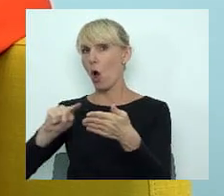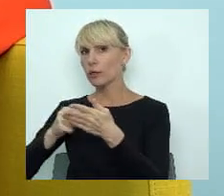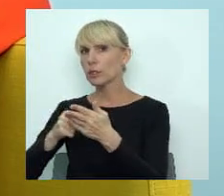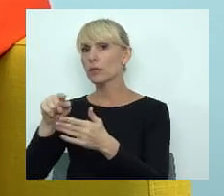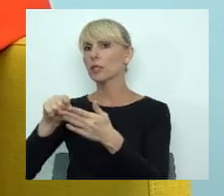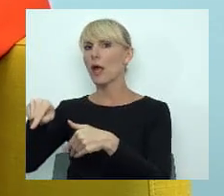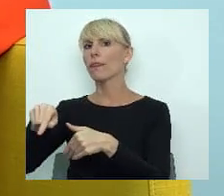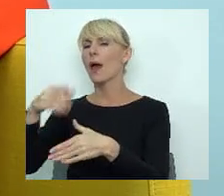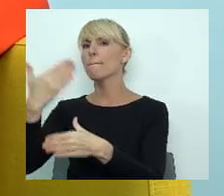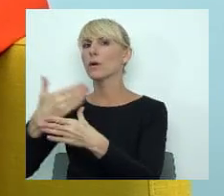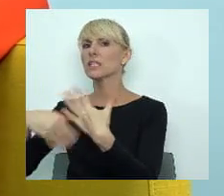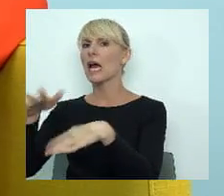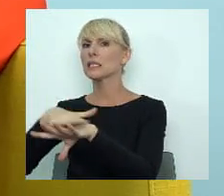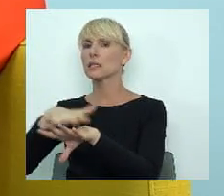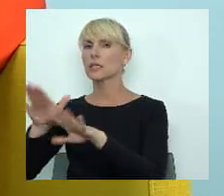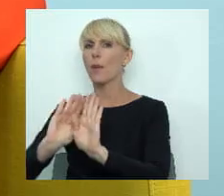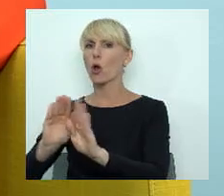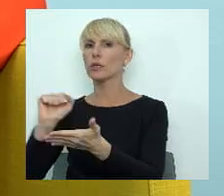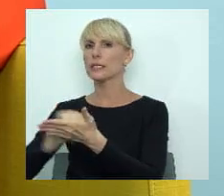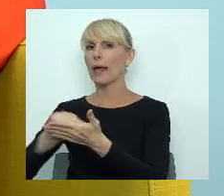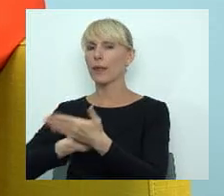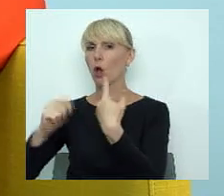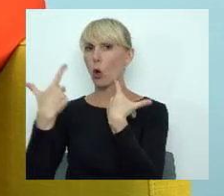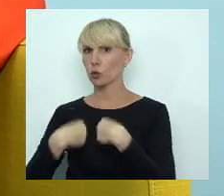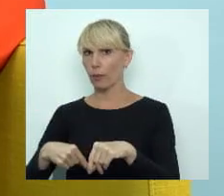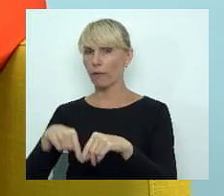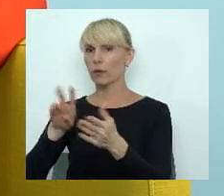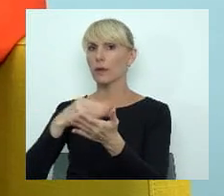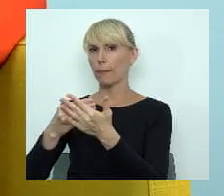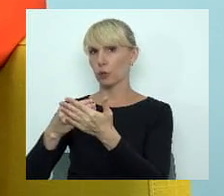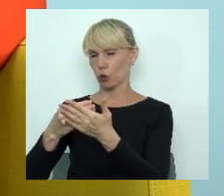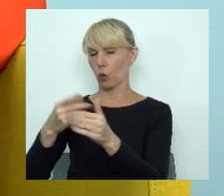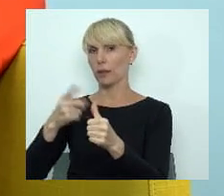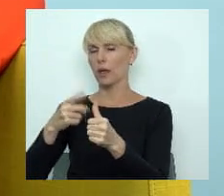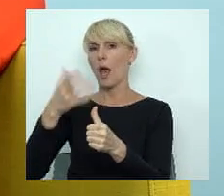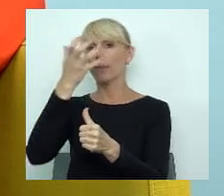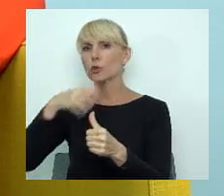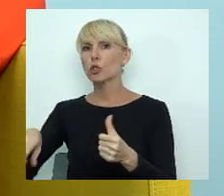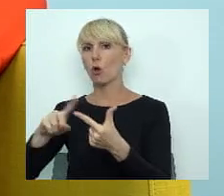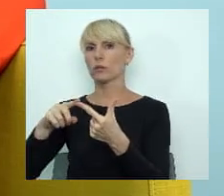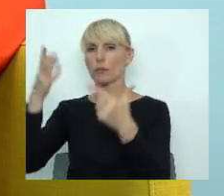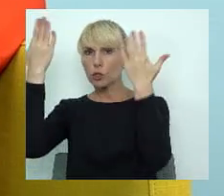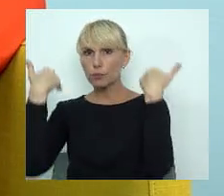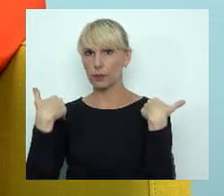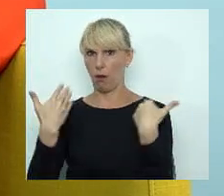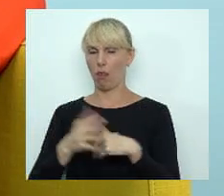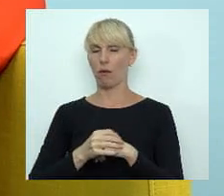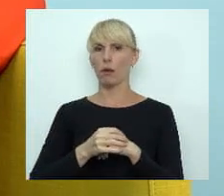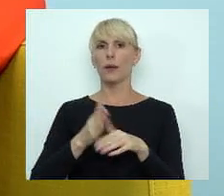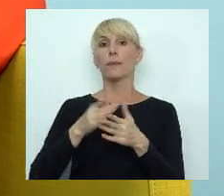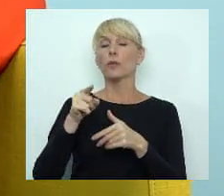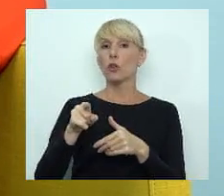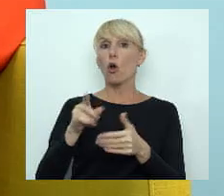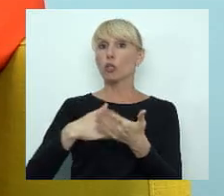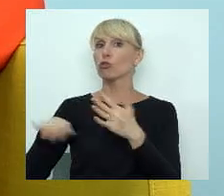podmiotu, który odpowiada za system ochrony danych osobowych, a więc odpowiednio przychodni, szpitala. To jest ochrona danych osobowych i